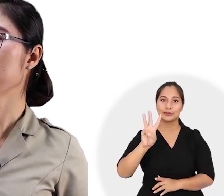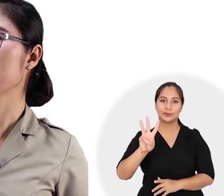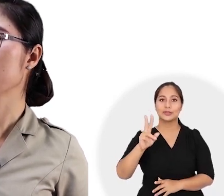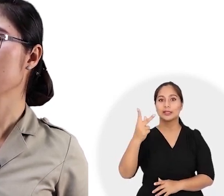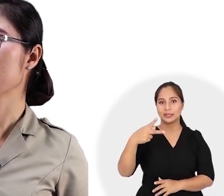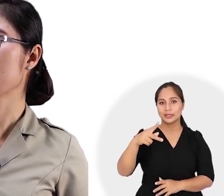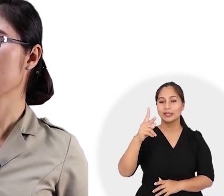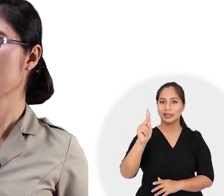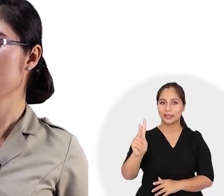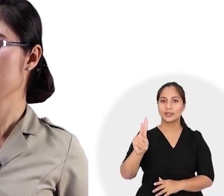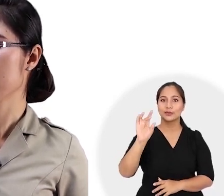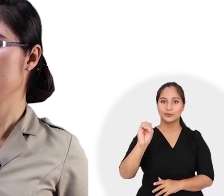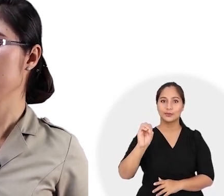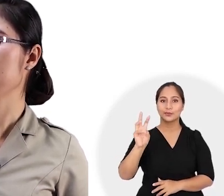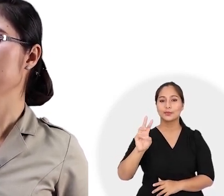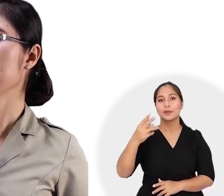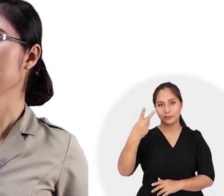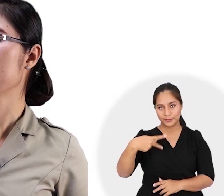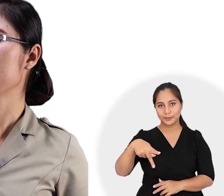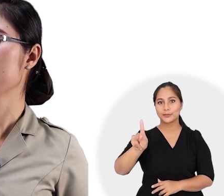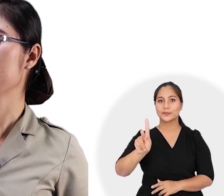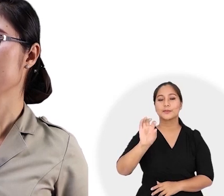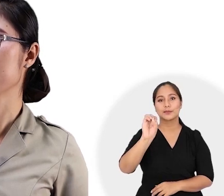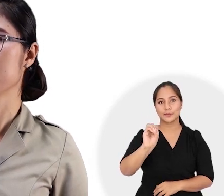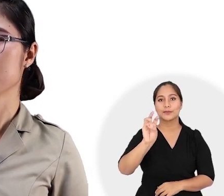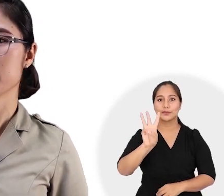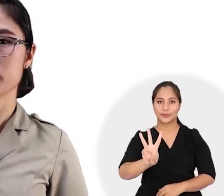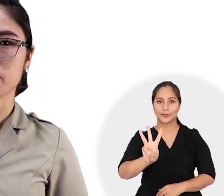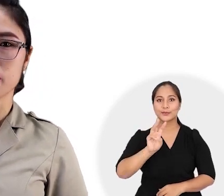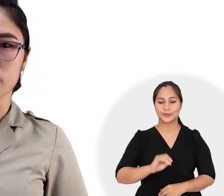คิ้ว ผิว